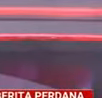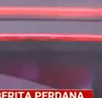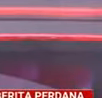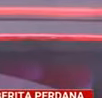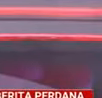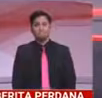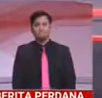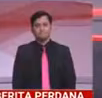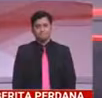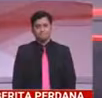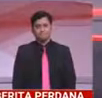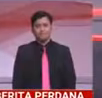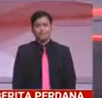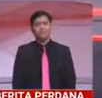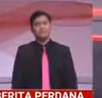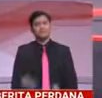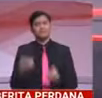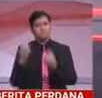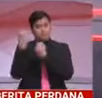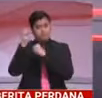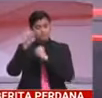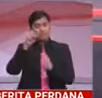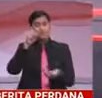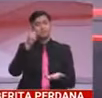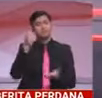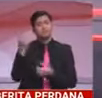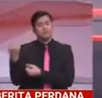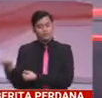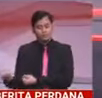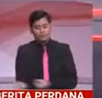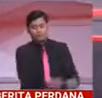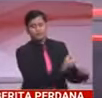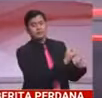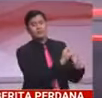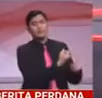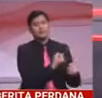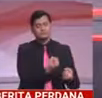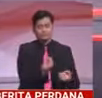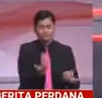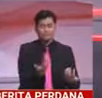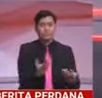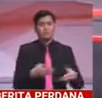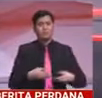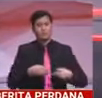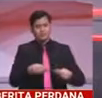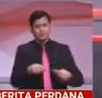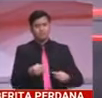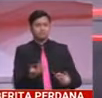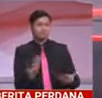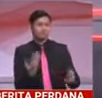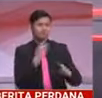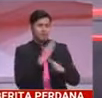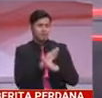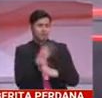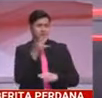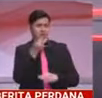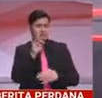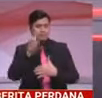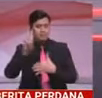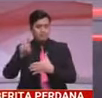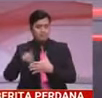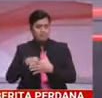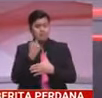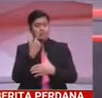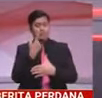Hai perkembangan sukan hoki konfederasi Holcim smsc mengenakan larangan selama 18 bulan kepada Datuk Sri Mega